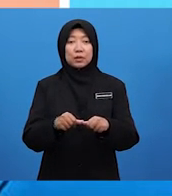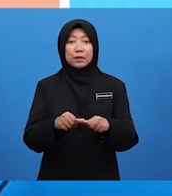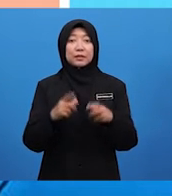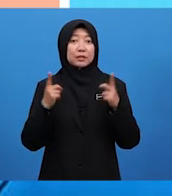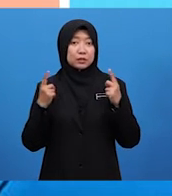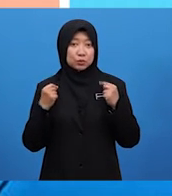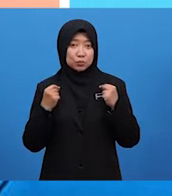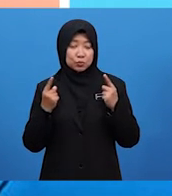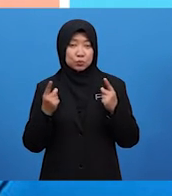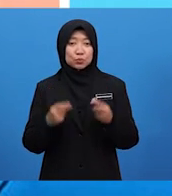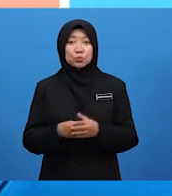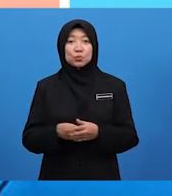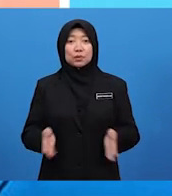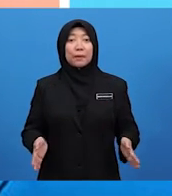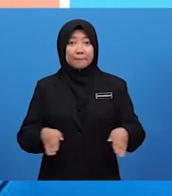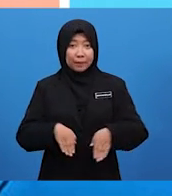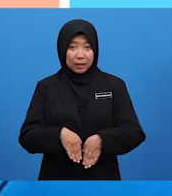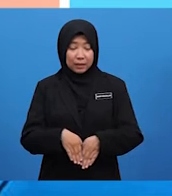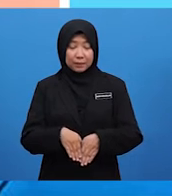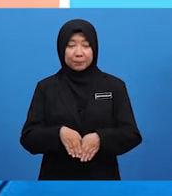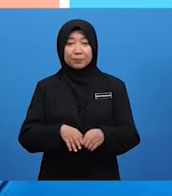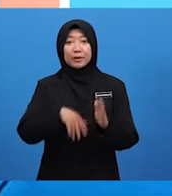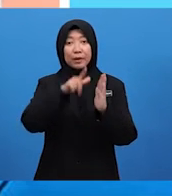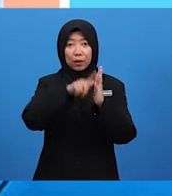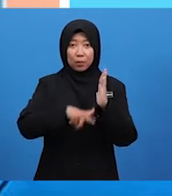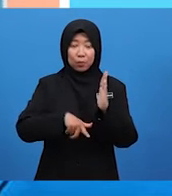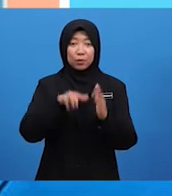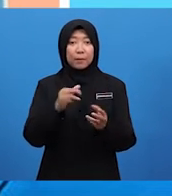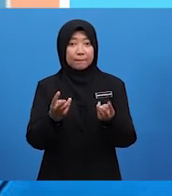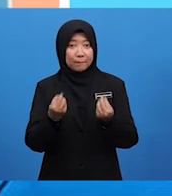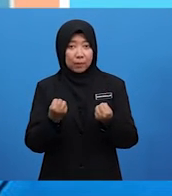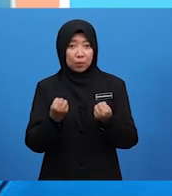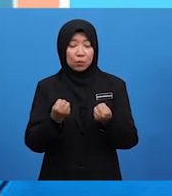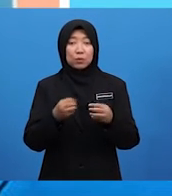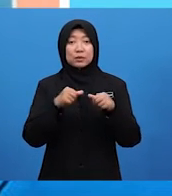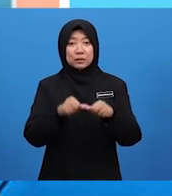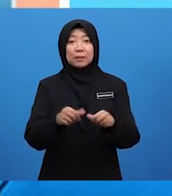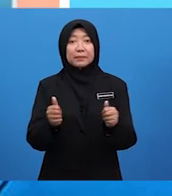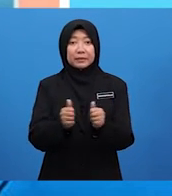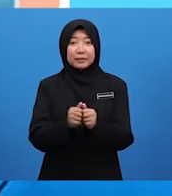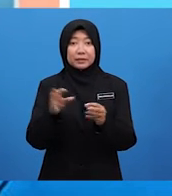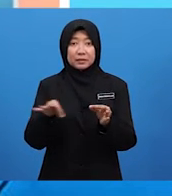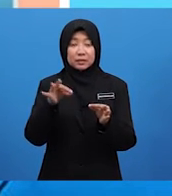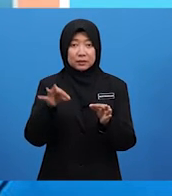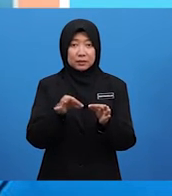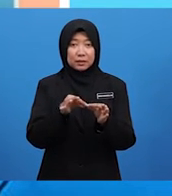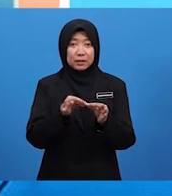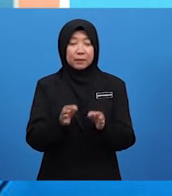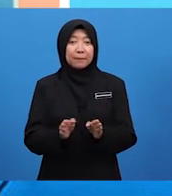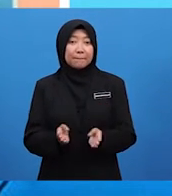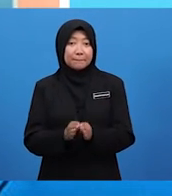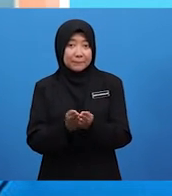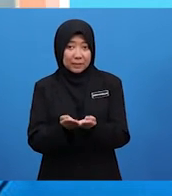terbalik. Tentukan labuh lisu yang dikehendaki dan tetapkan dengan jahitan klem belah kangkung.